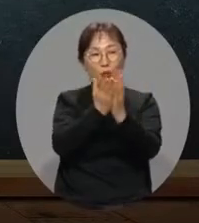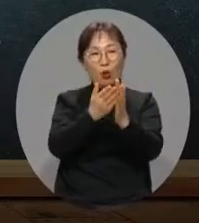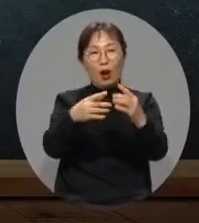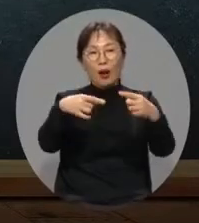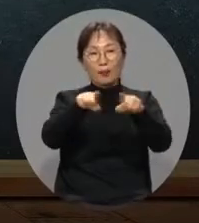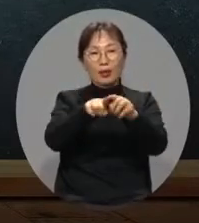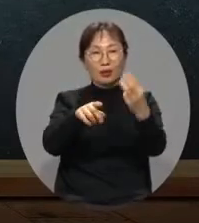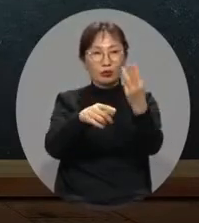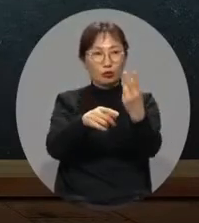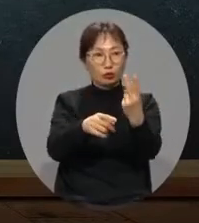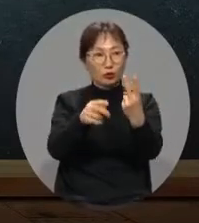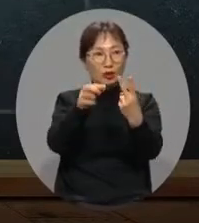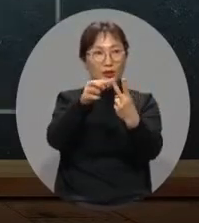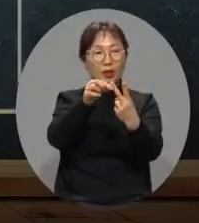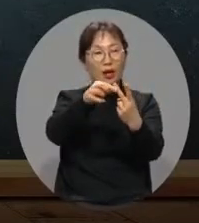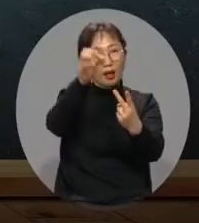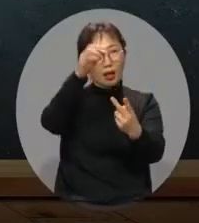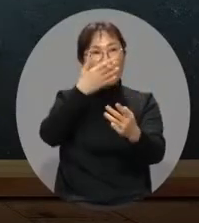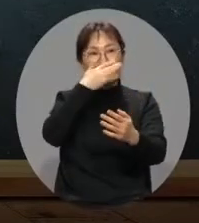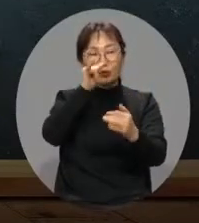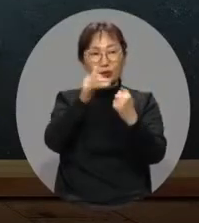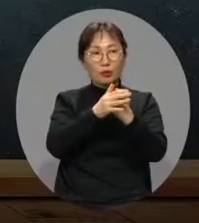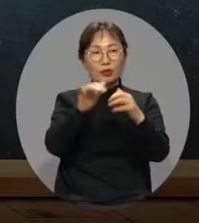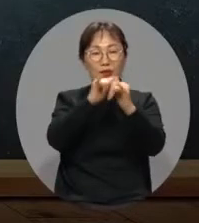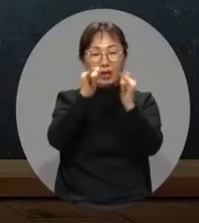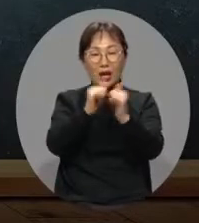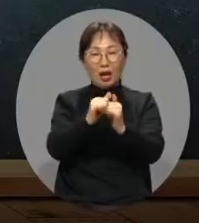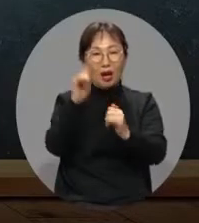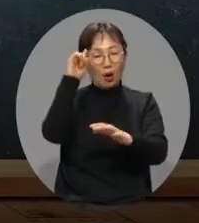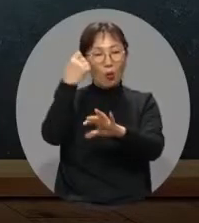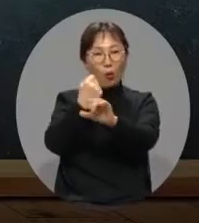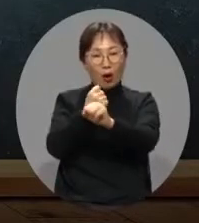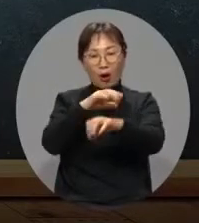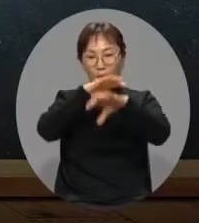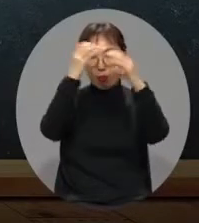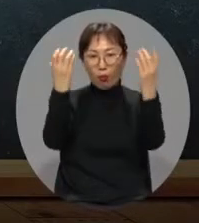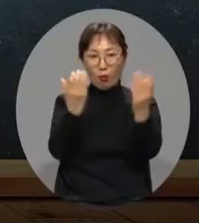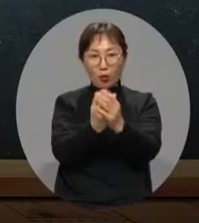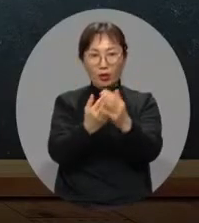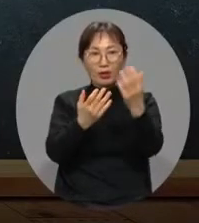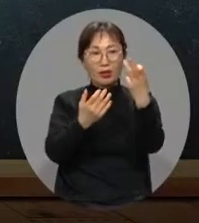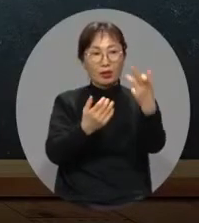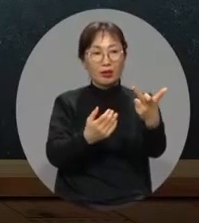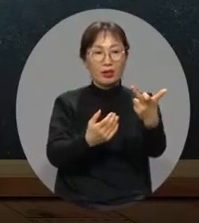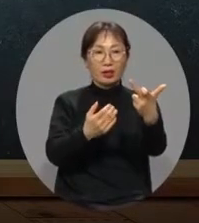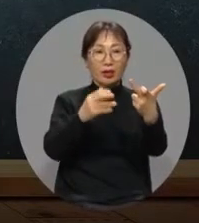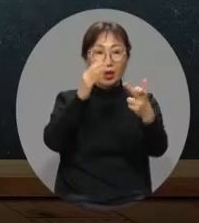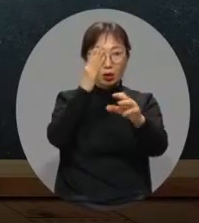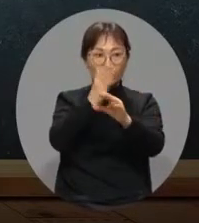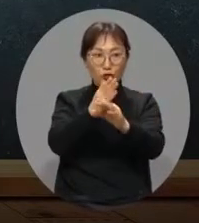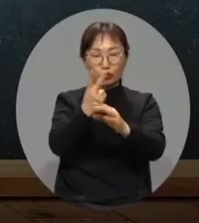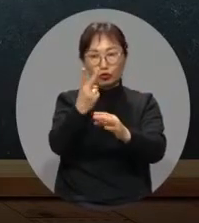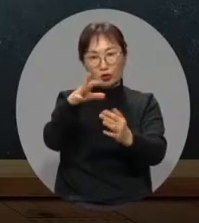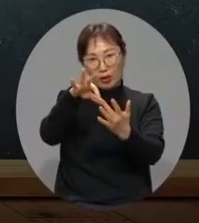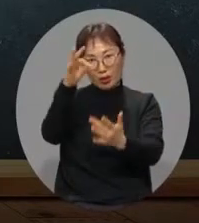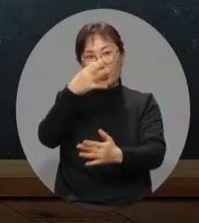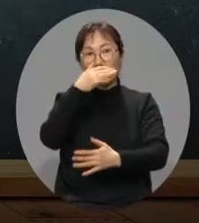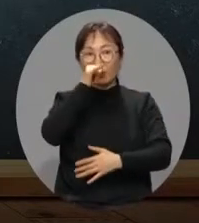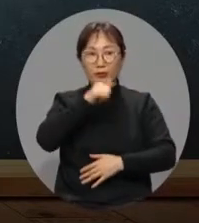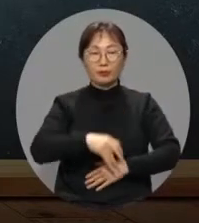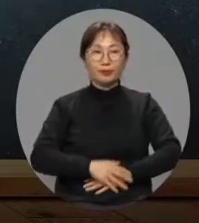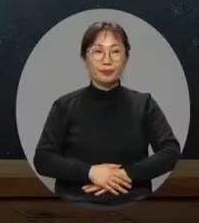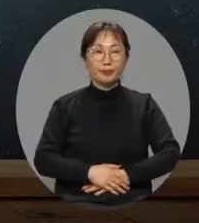하나를 택할 수 있고 사회와 과학 탐구 를 통틀어 17개 과목 중 최대 두 가지를 선택하면